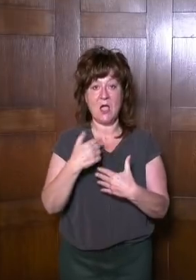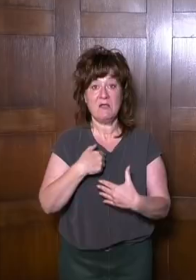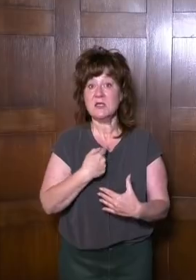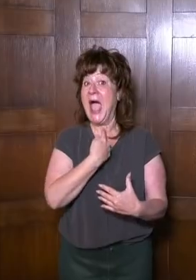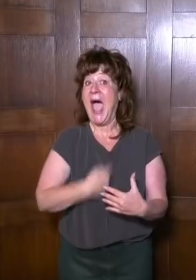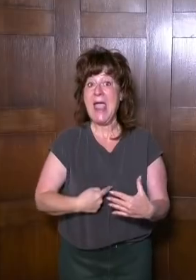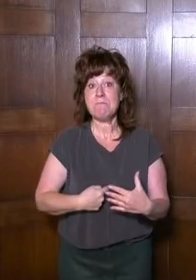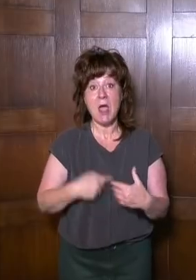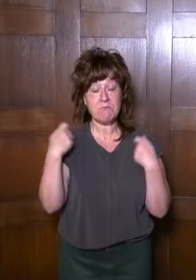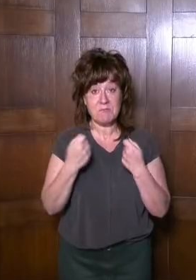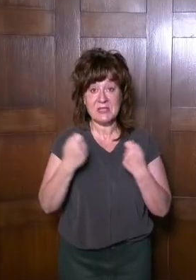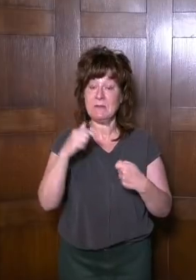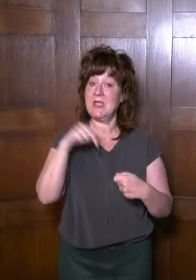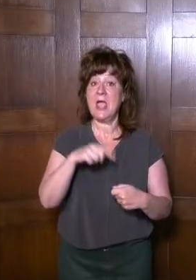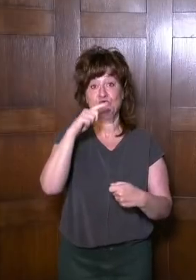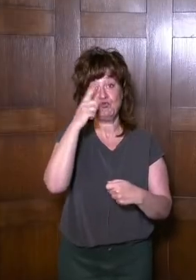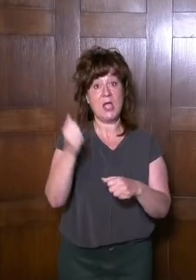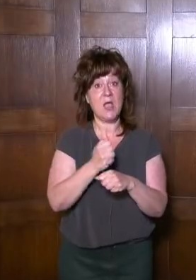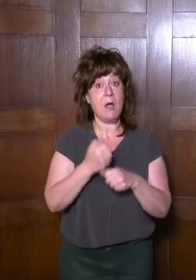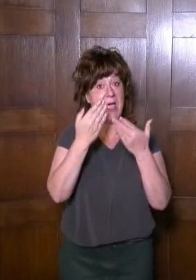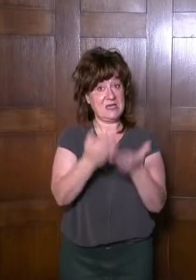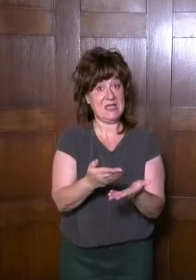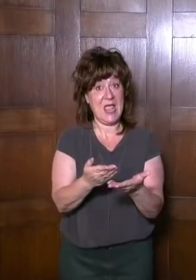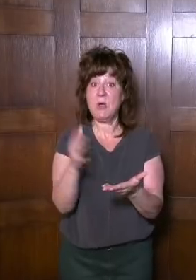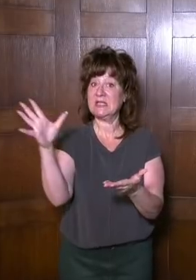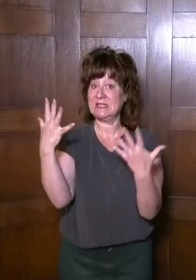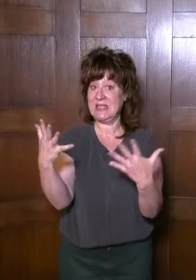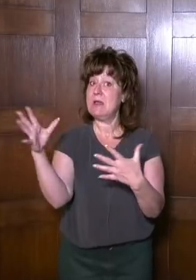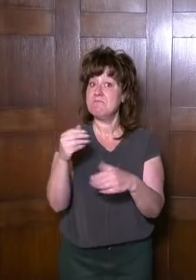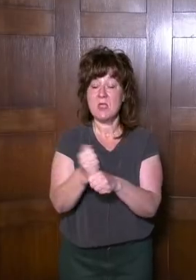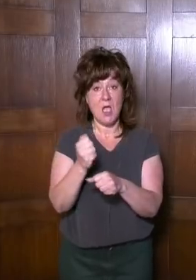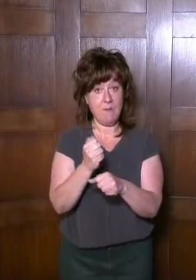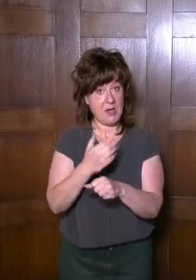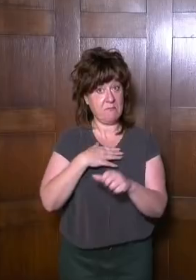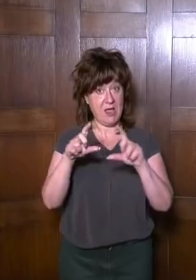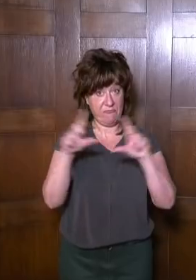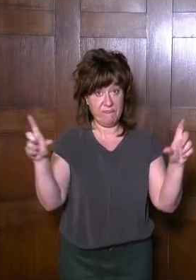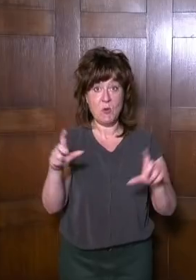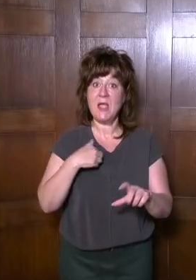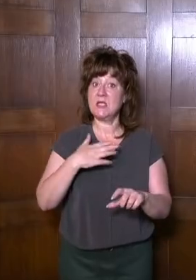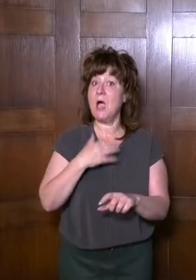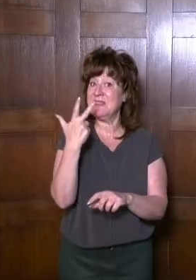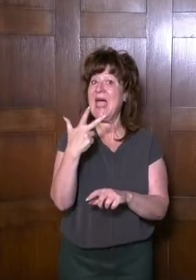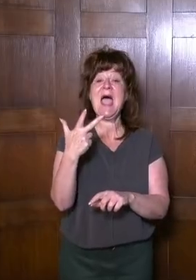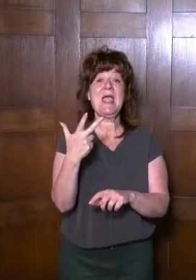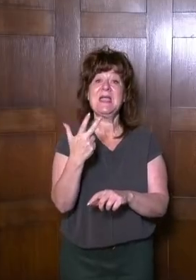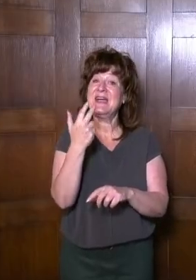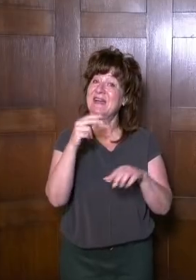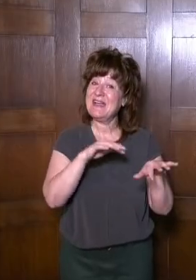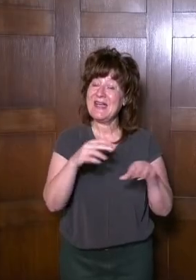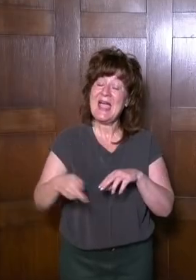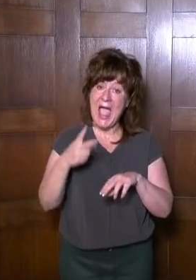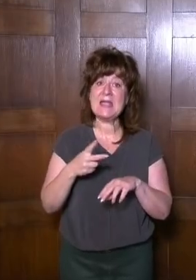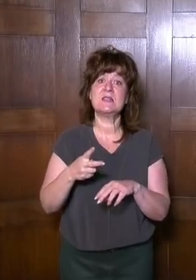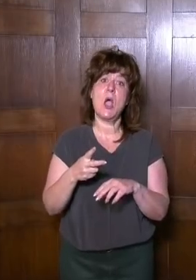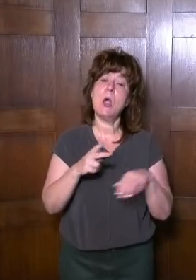Büro angefangen, bin jetzt stolzer Arbeitgeber von 10 Angestellten und 3 Reisebüros. Und wir haben uns Anfang März